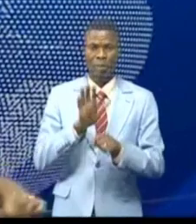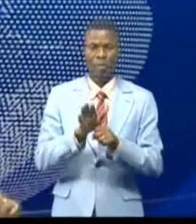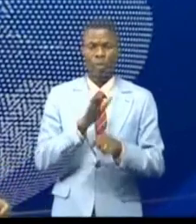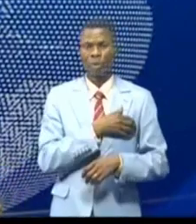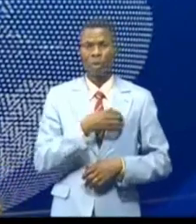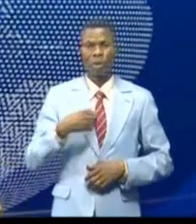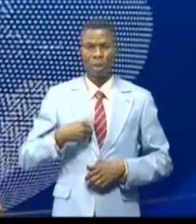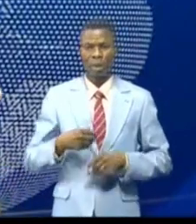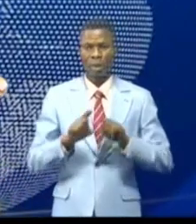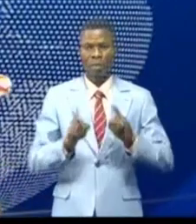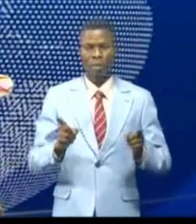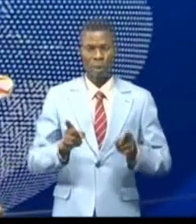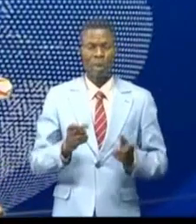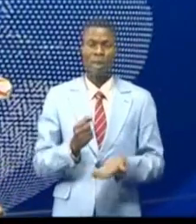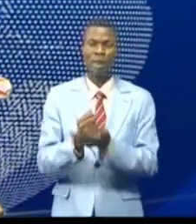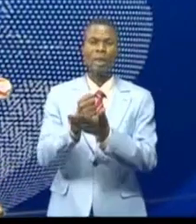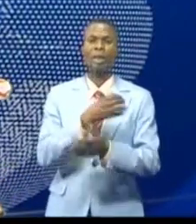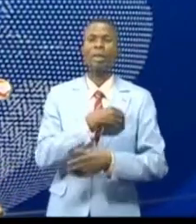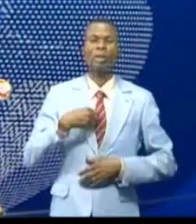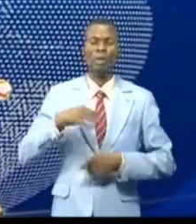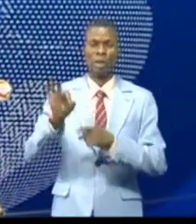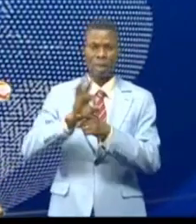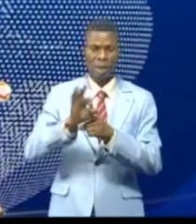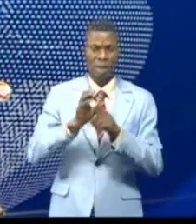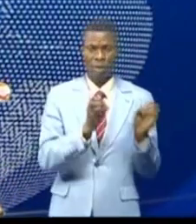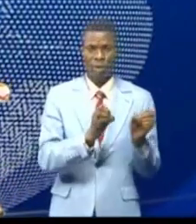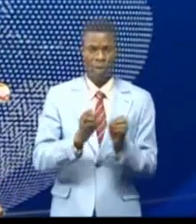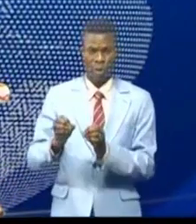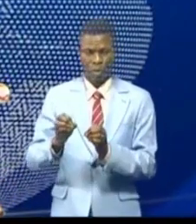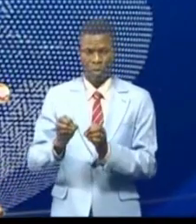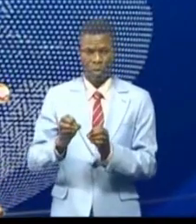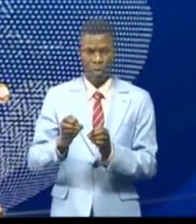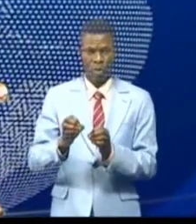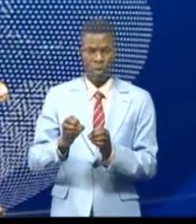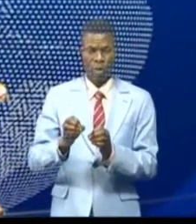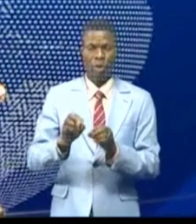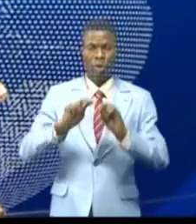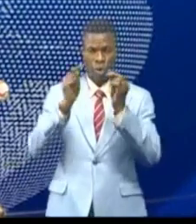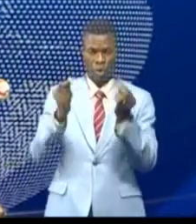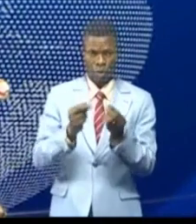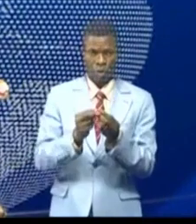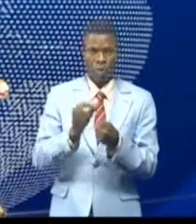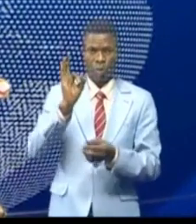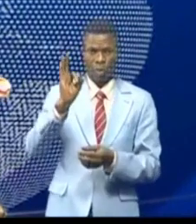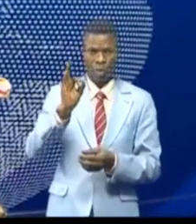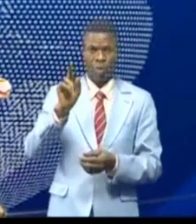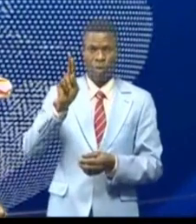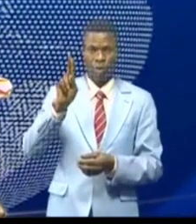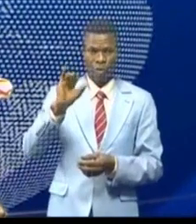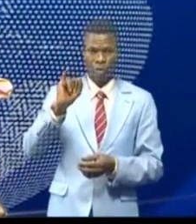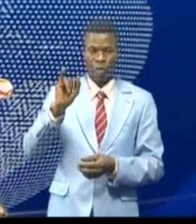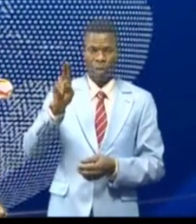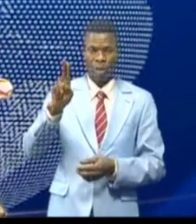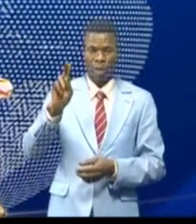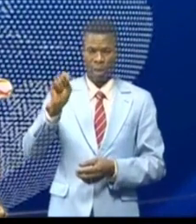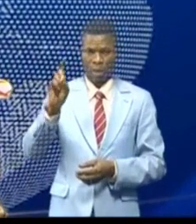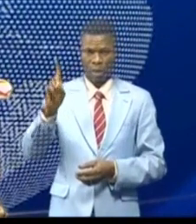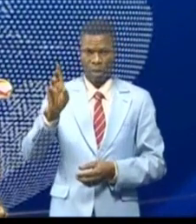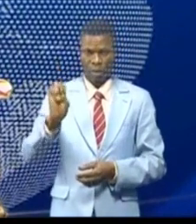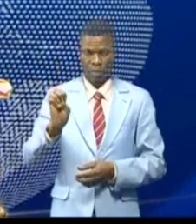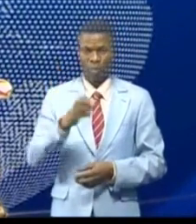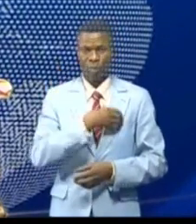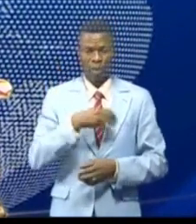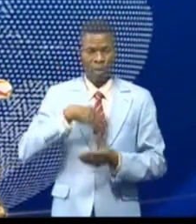femmes, mais pour les aider, une formation organisée par Corex Fired, puis les femmes